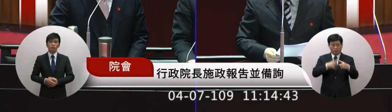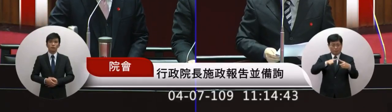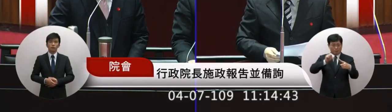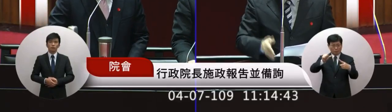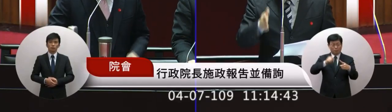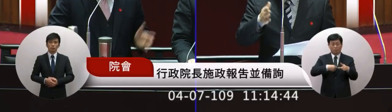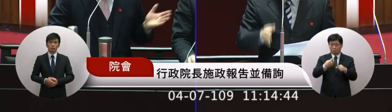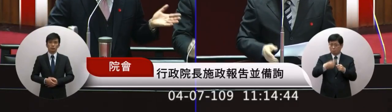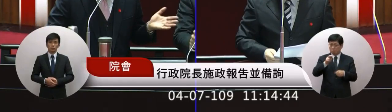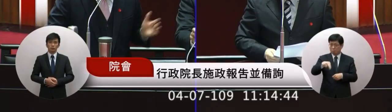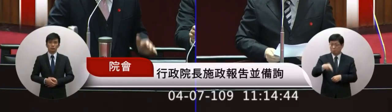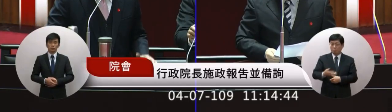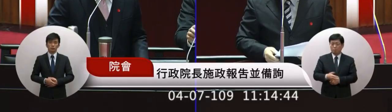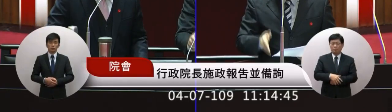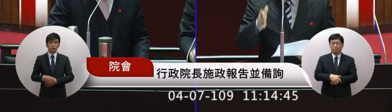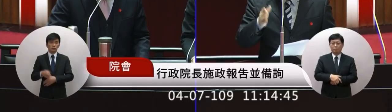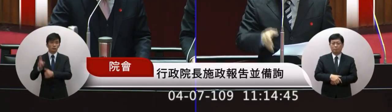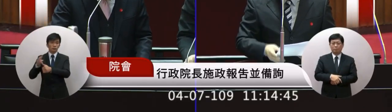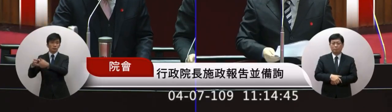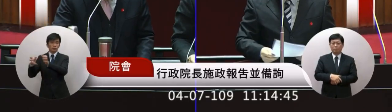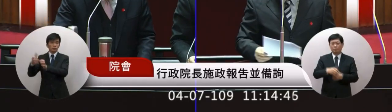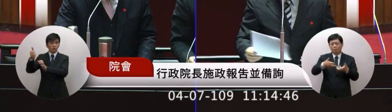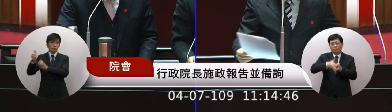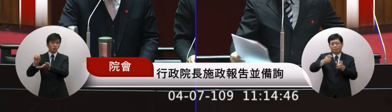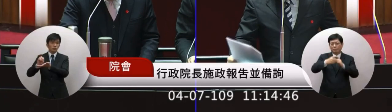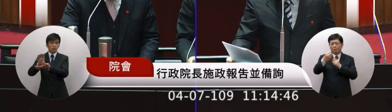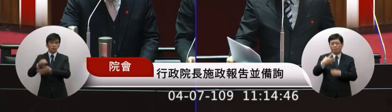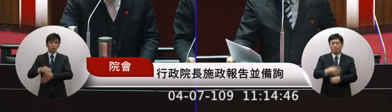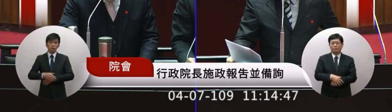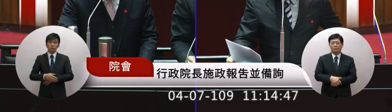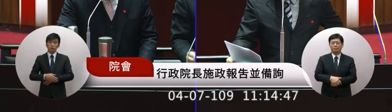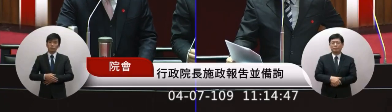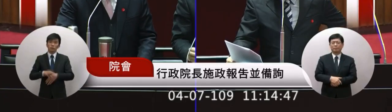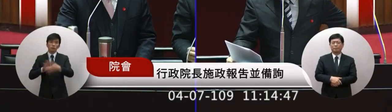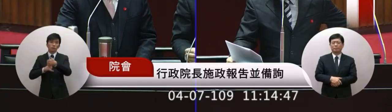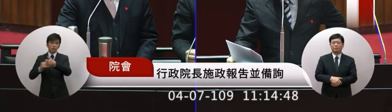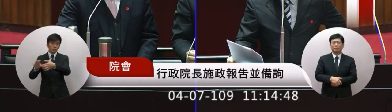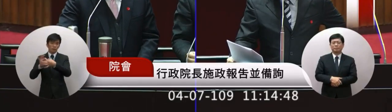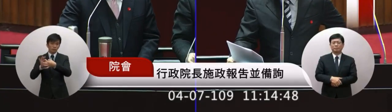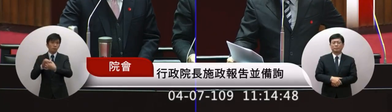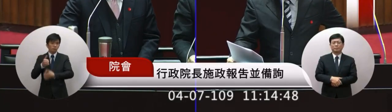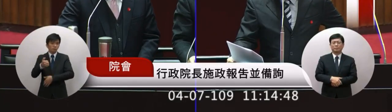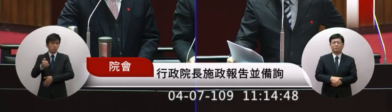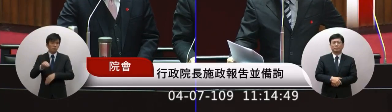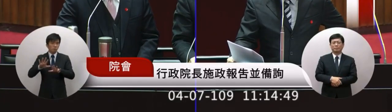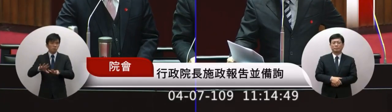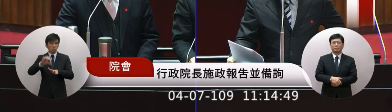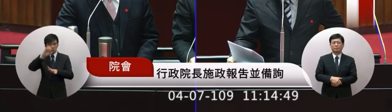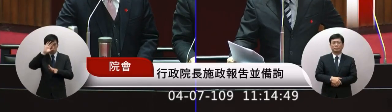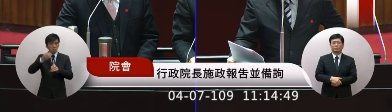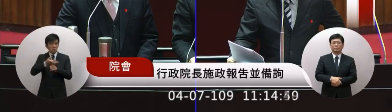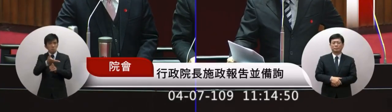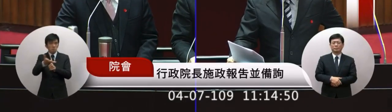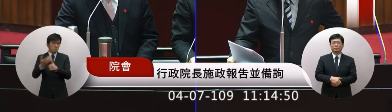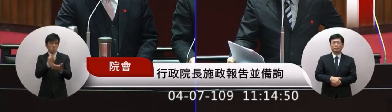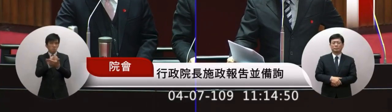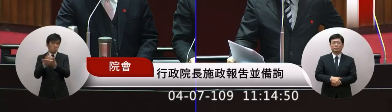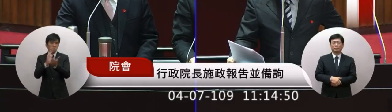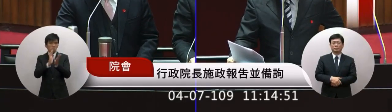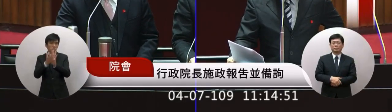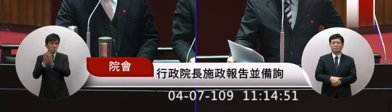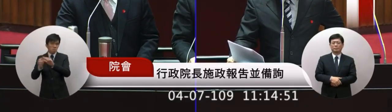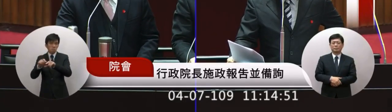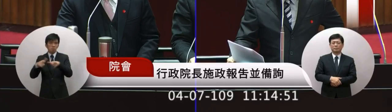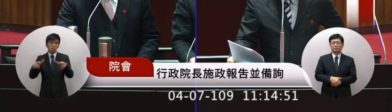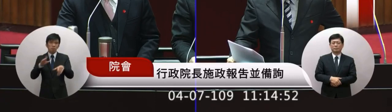距离吗？ 这个我请部长给您报告。 请部长回答。 谢谢委员关切，因为疫情确实每天都在不断的发展，所